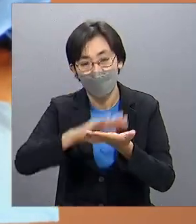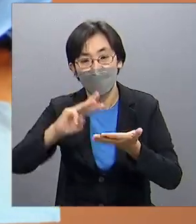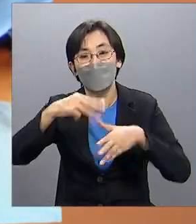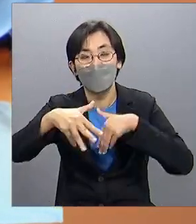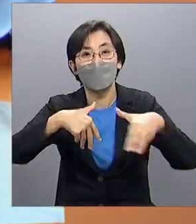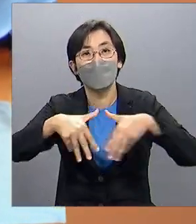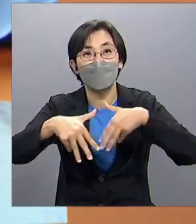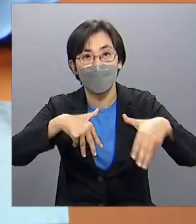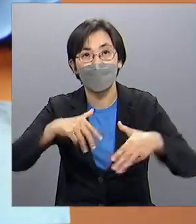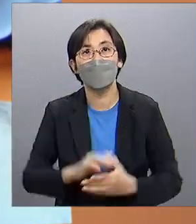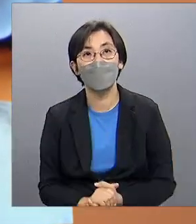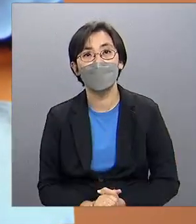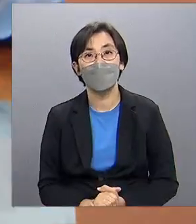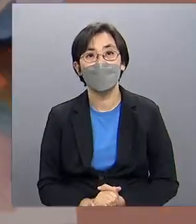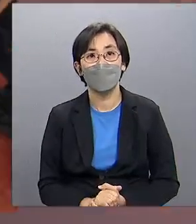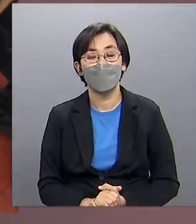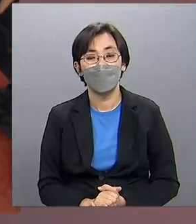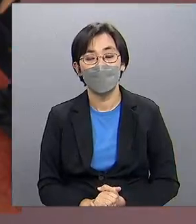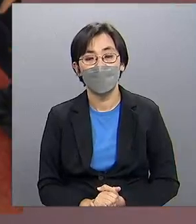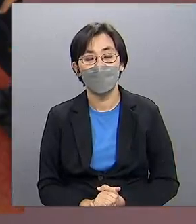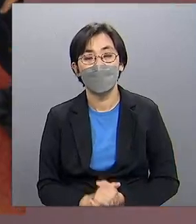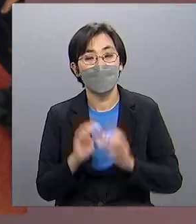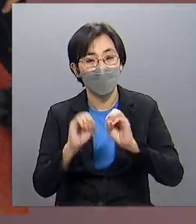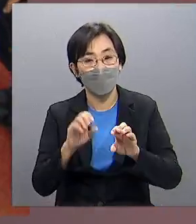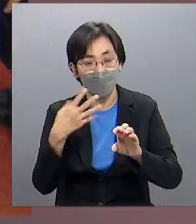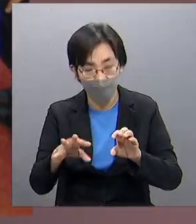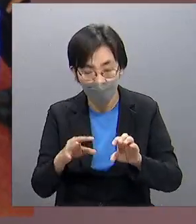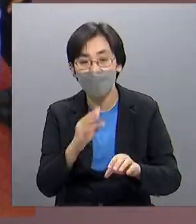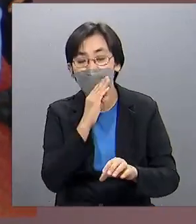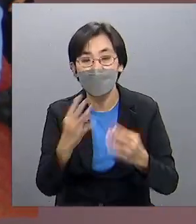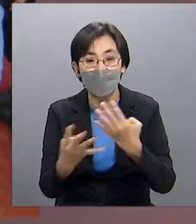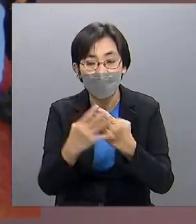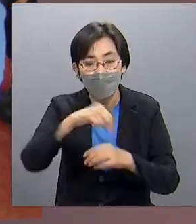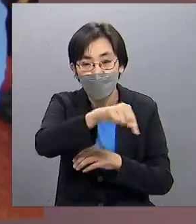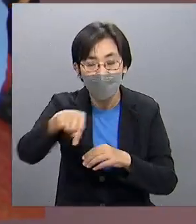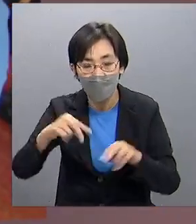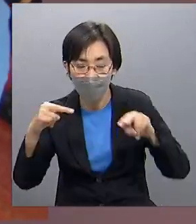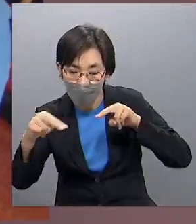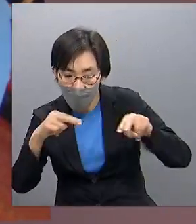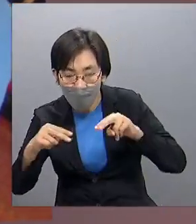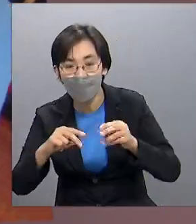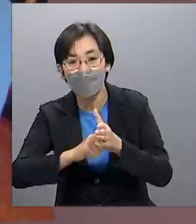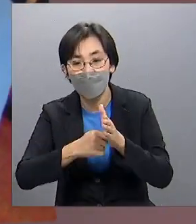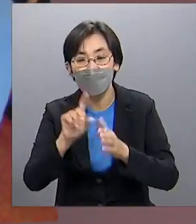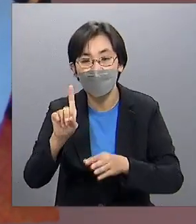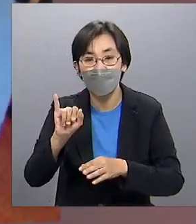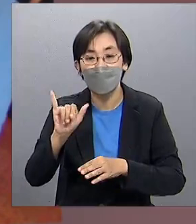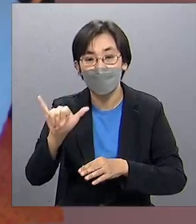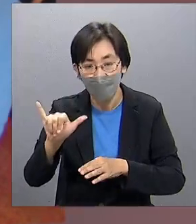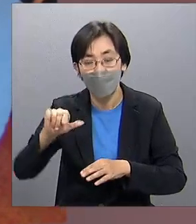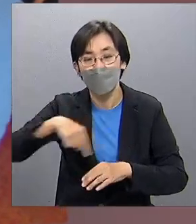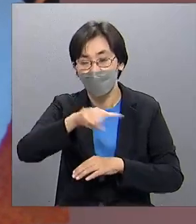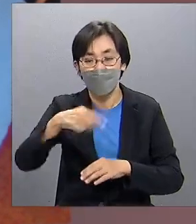มื่อเพื่อนผู้ต้องโทษรายอื่นๆเห็นพวงกุญแจ DIY ก็เกิดความสนใจอย